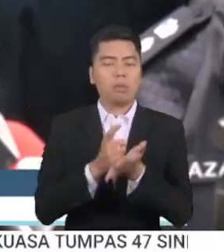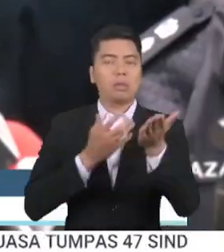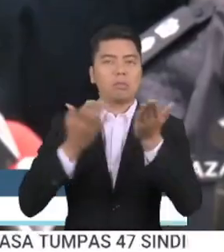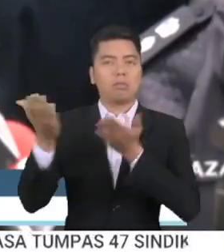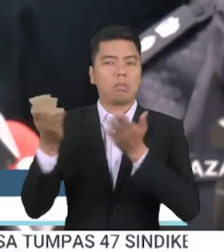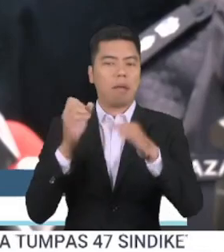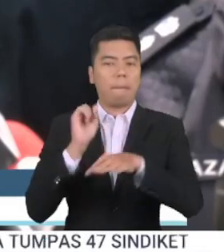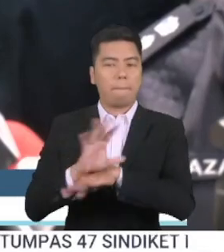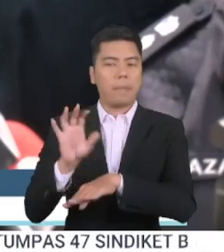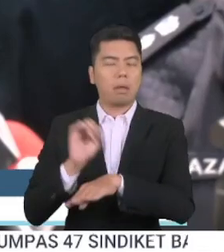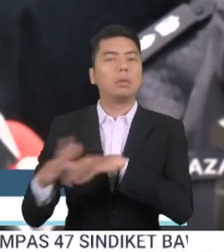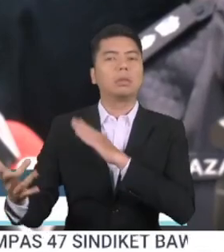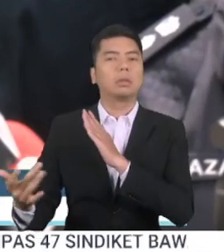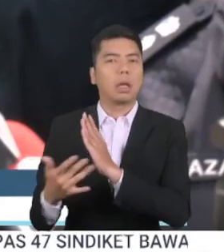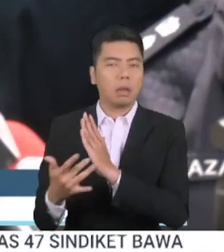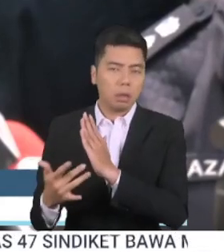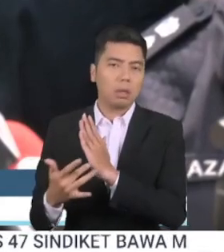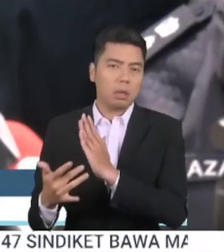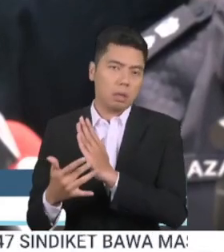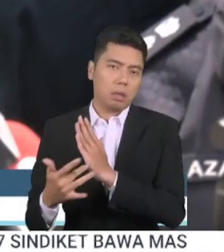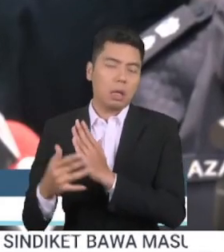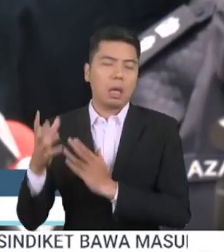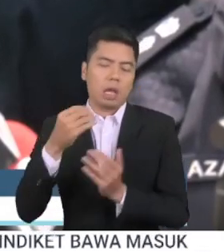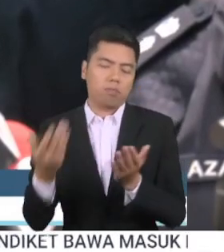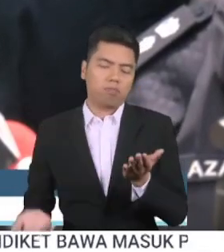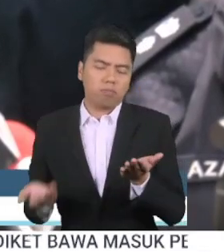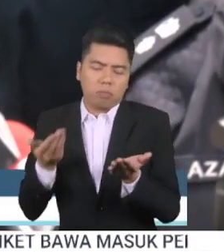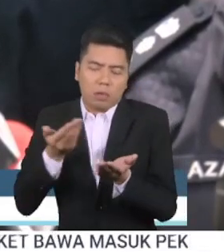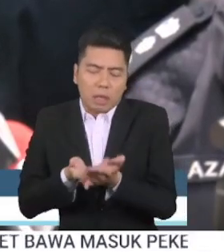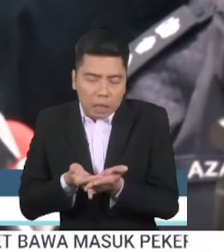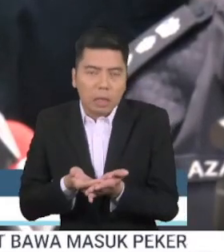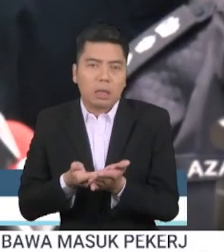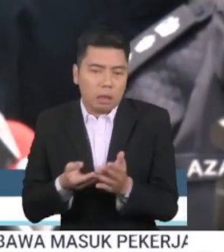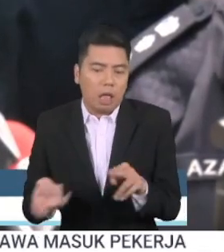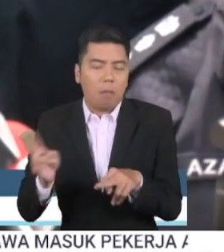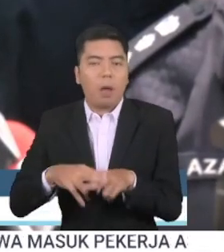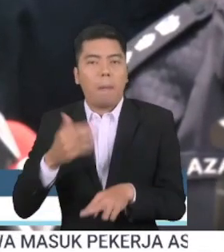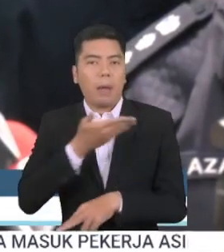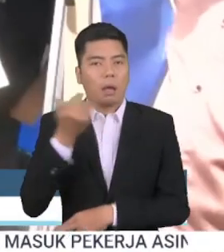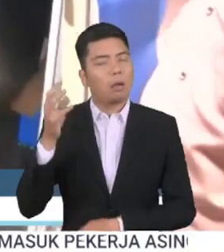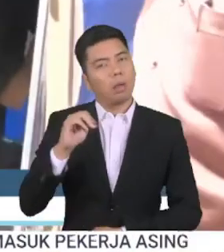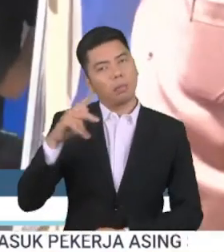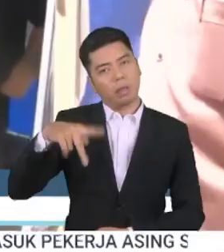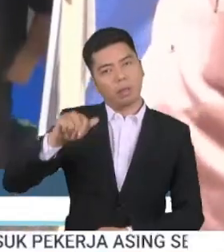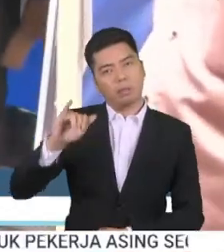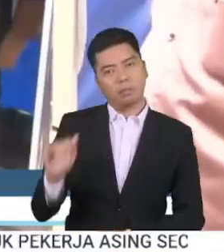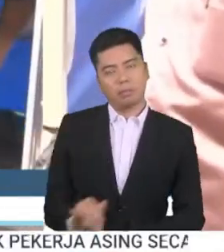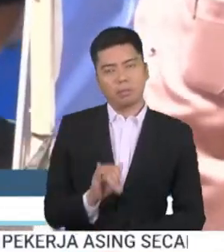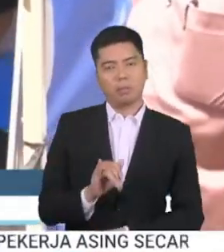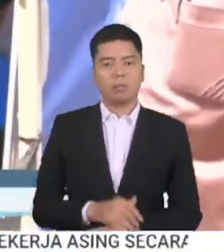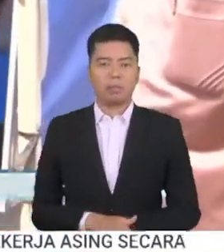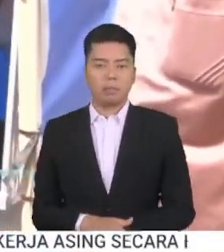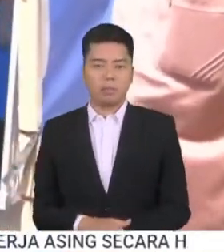nasihat pakar teknikal serta cadangan pembaikan kepada pihak MPAJ.